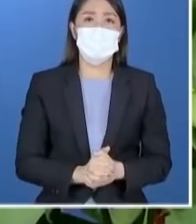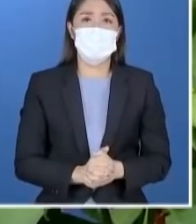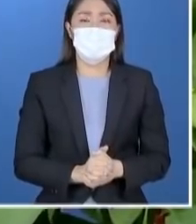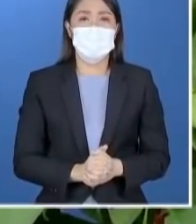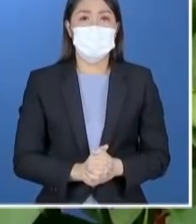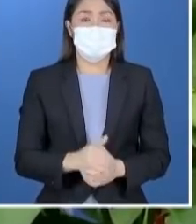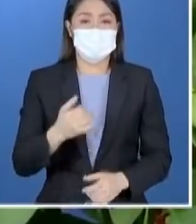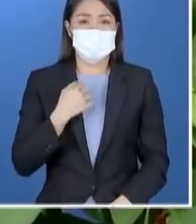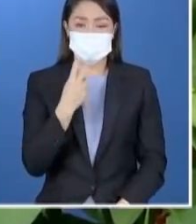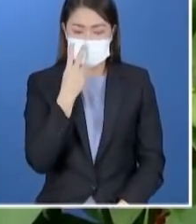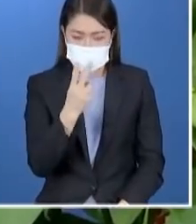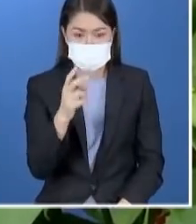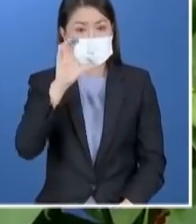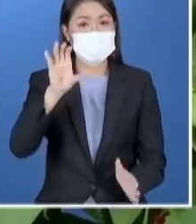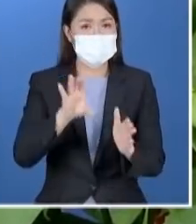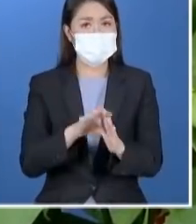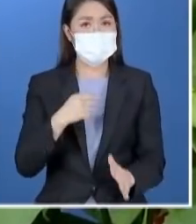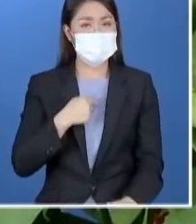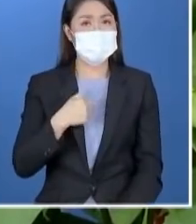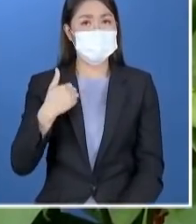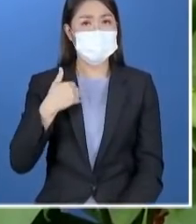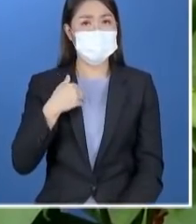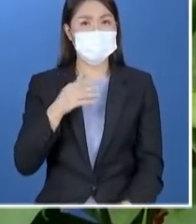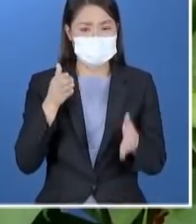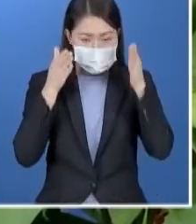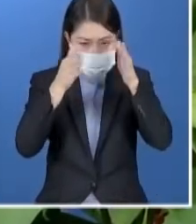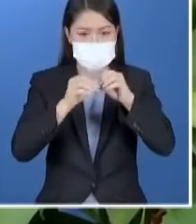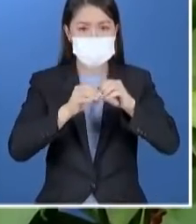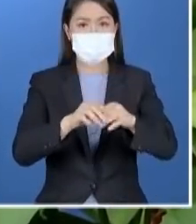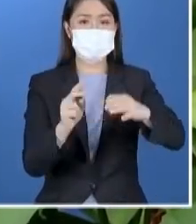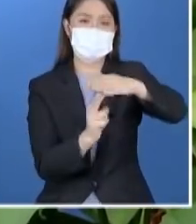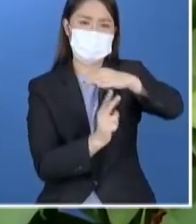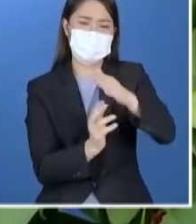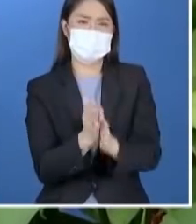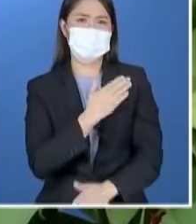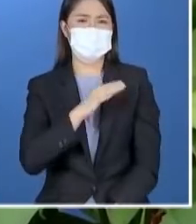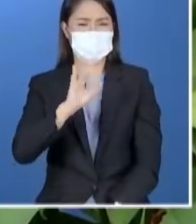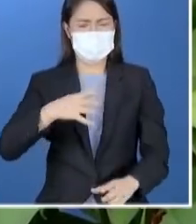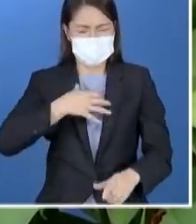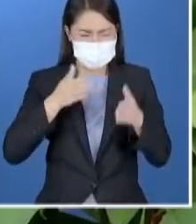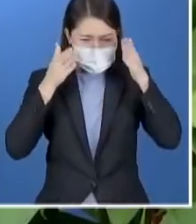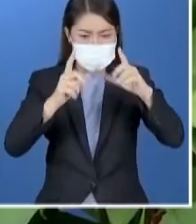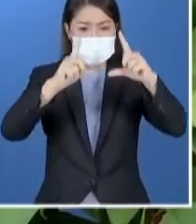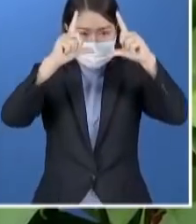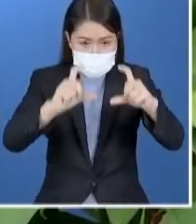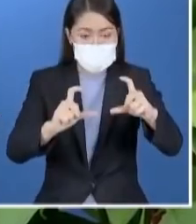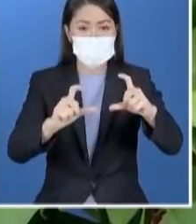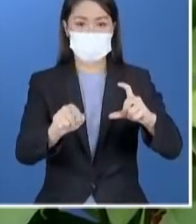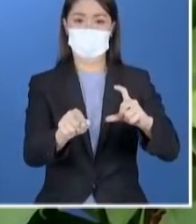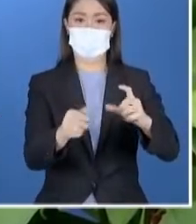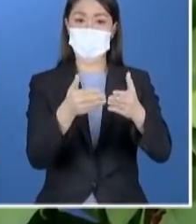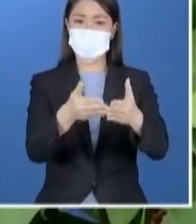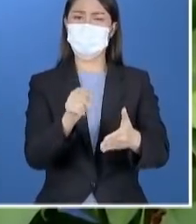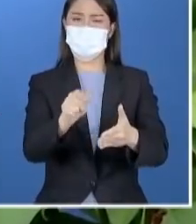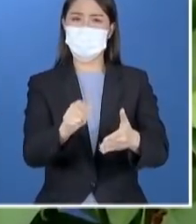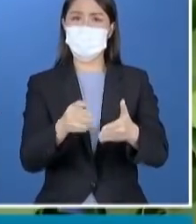แล้วก็พอดีเนี่ยที่รูปเนี่ยครับได้มาเนี่ยคือผมจะตั้งใจที่จะถ่ายวิวสะพานตั้งใจถ่ายช็อตนั้นเลยครับพี่คือผมกดช็อตนั้นปุ๊บแต่คือว่าเรือ